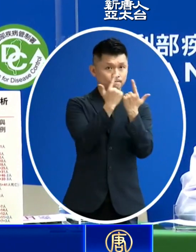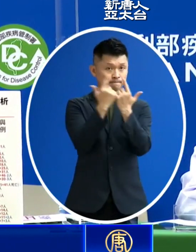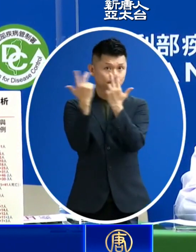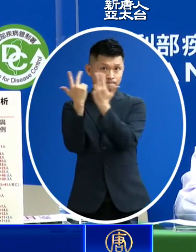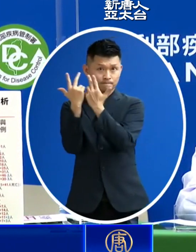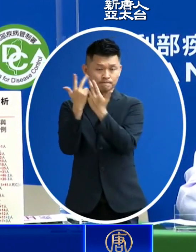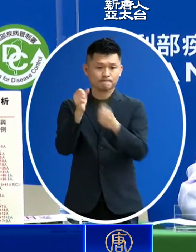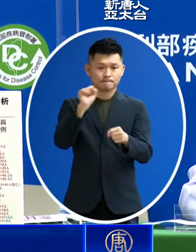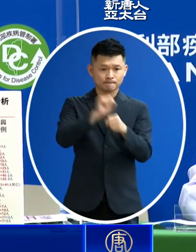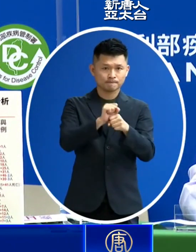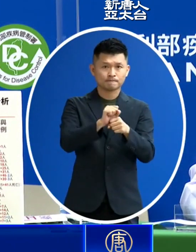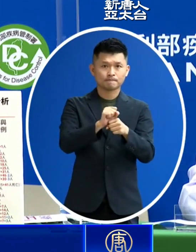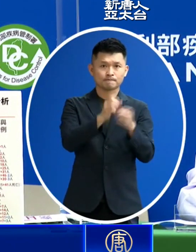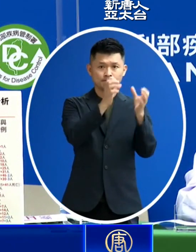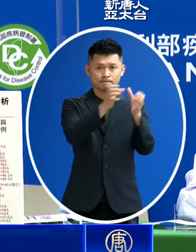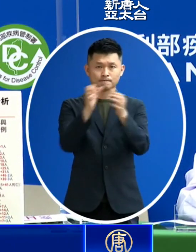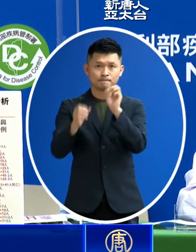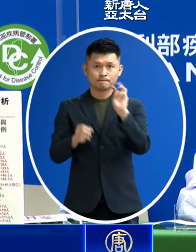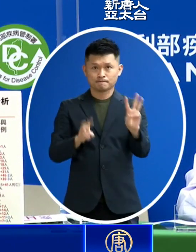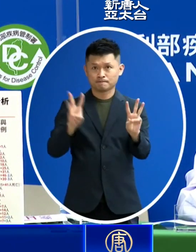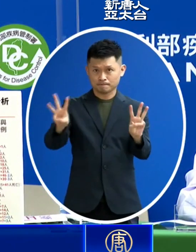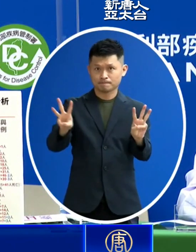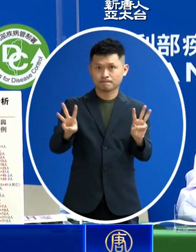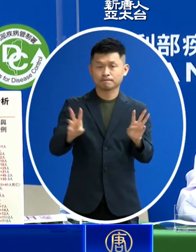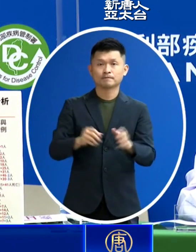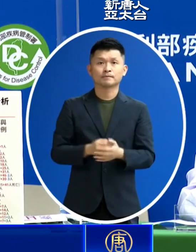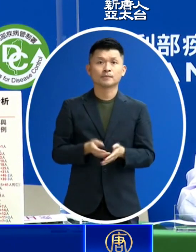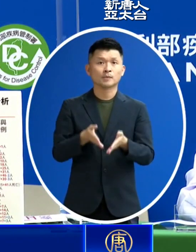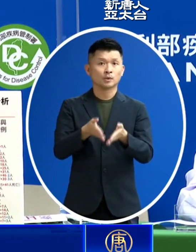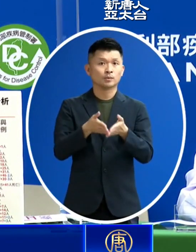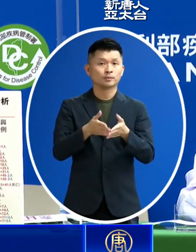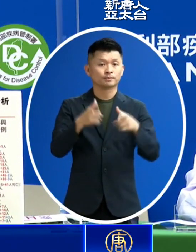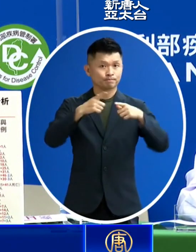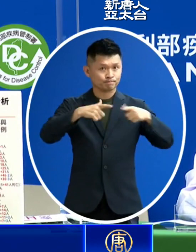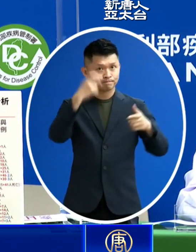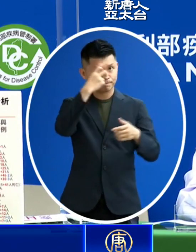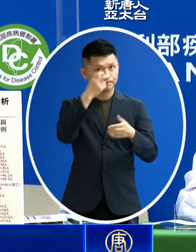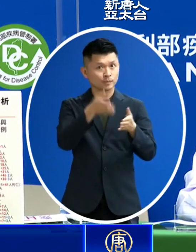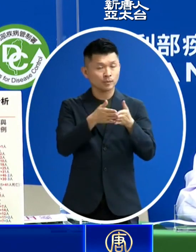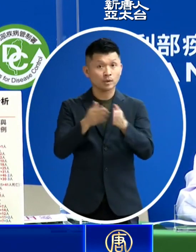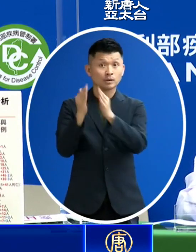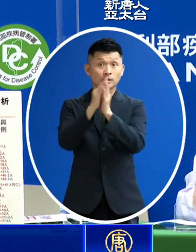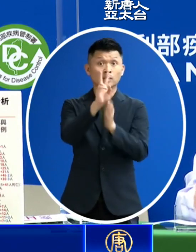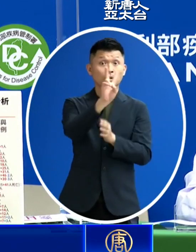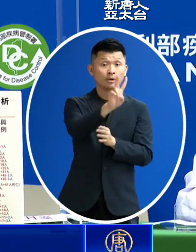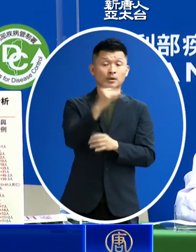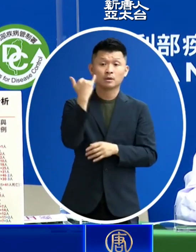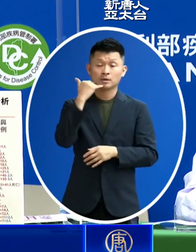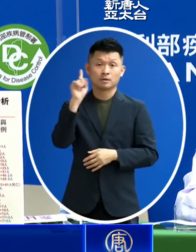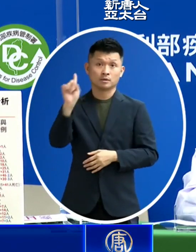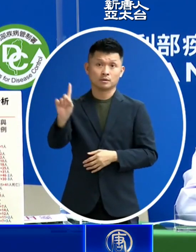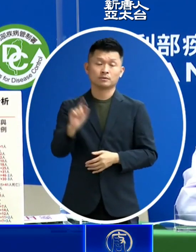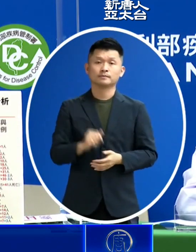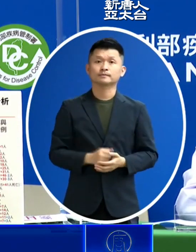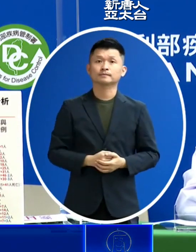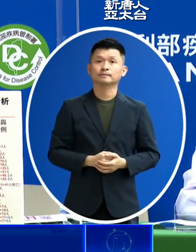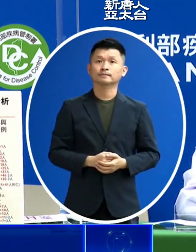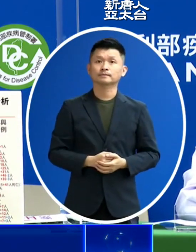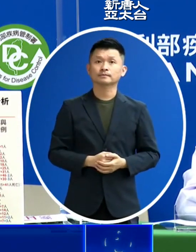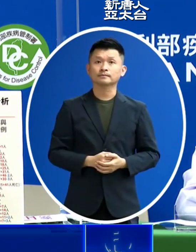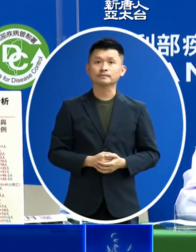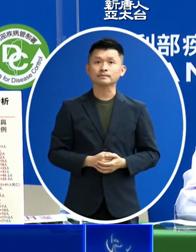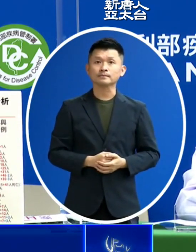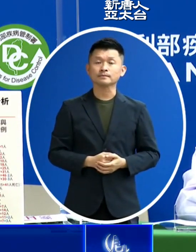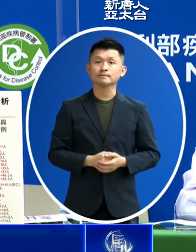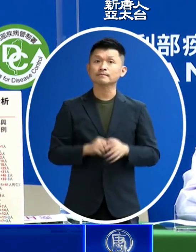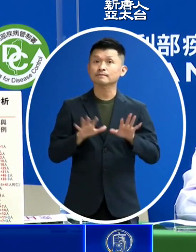开3个啊大型的筛检站，那桃园2个，那基隆1个，啊，那希